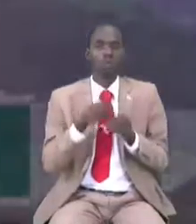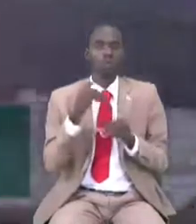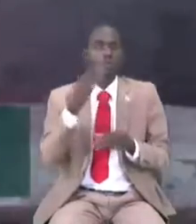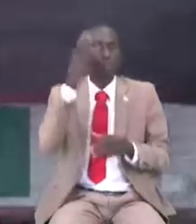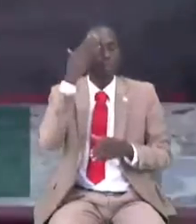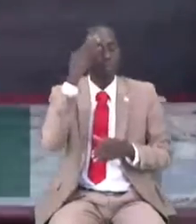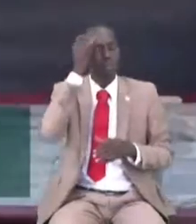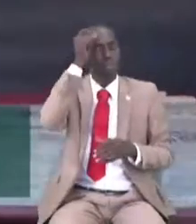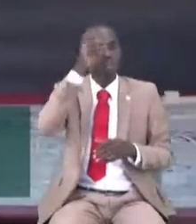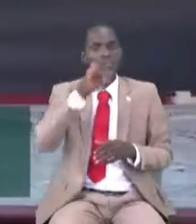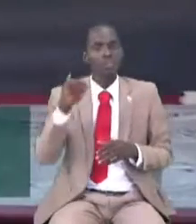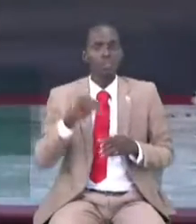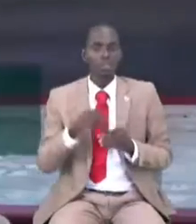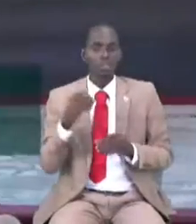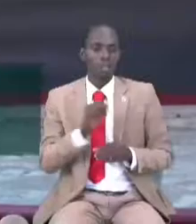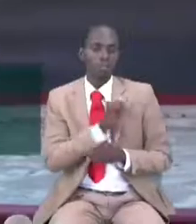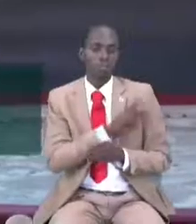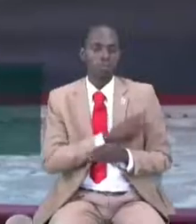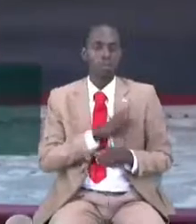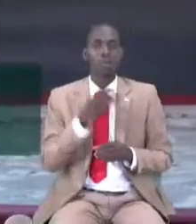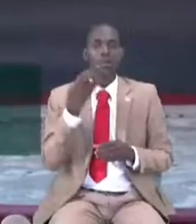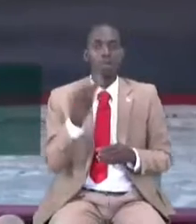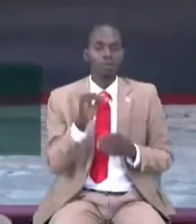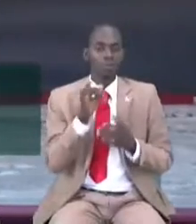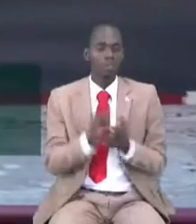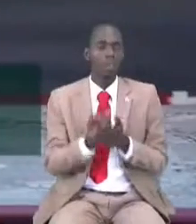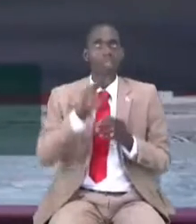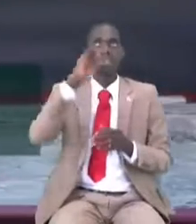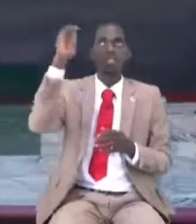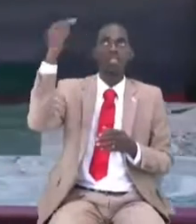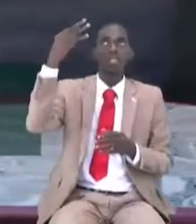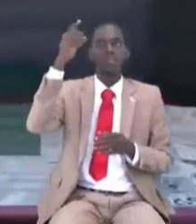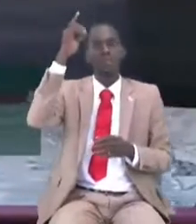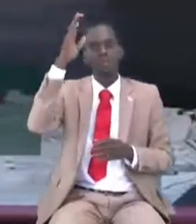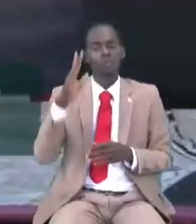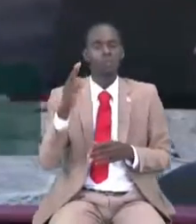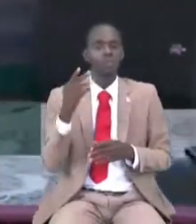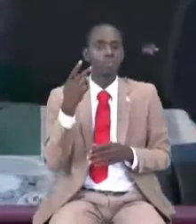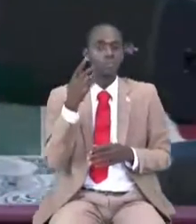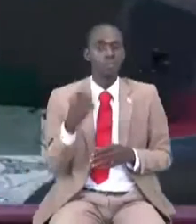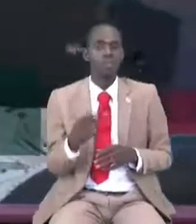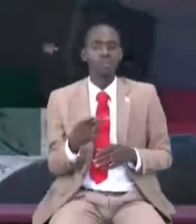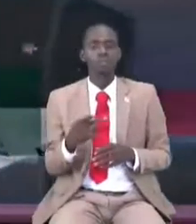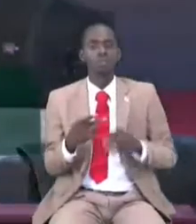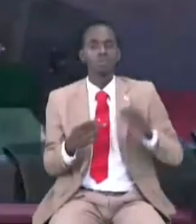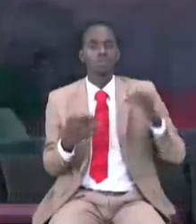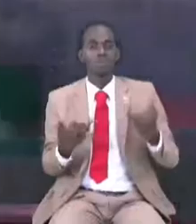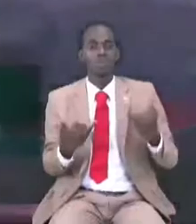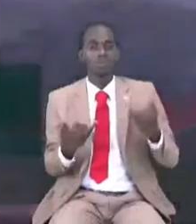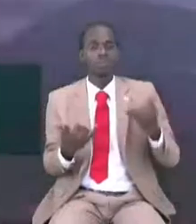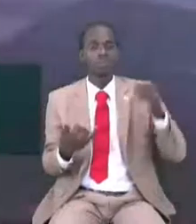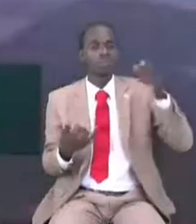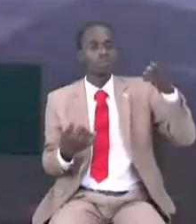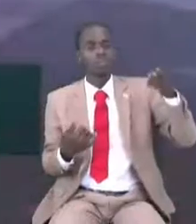Dieu. Il y a l'espérance du ciel à travers Christ. L'espérance du ciel à